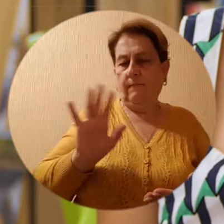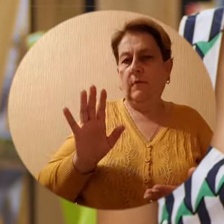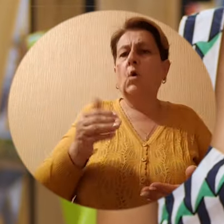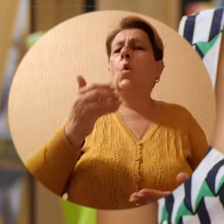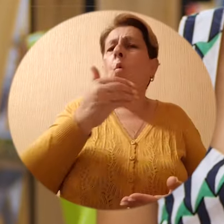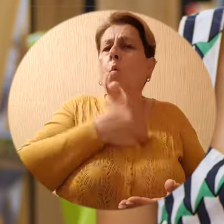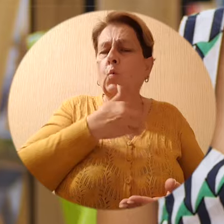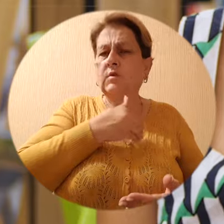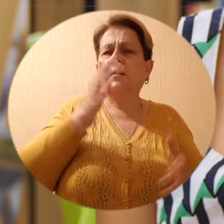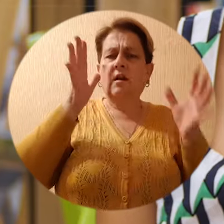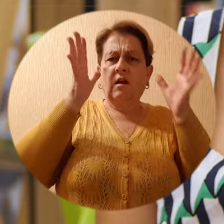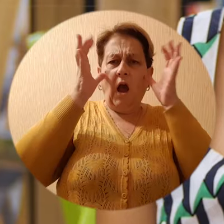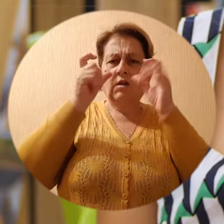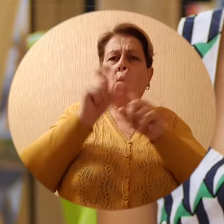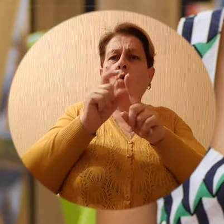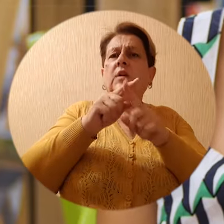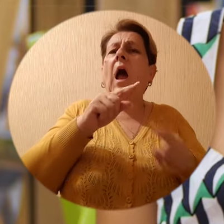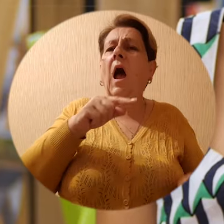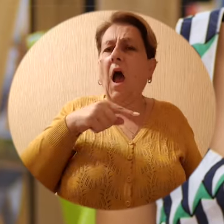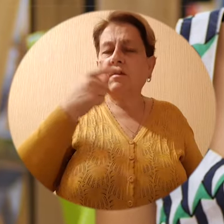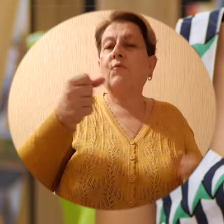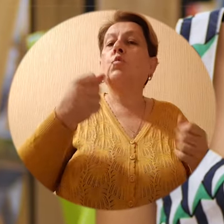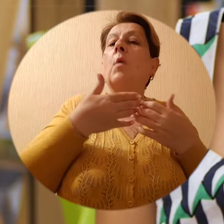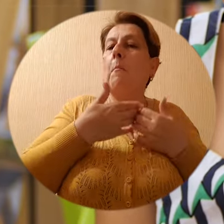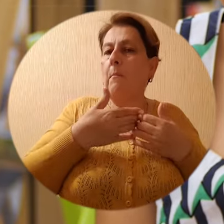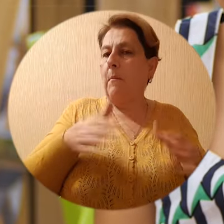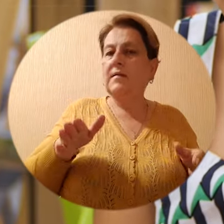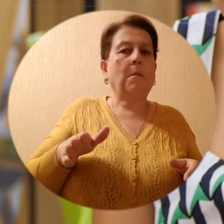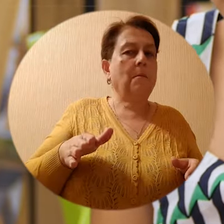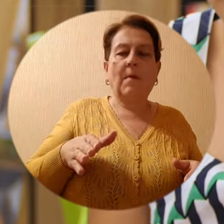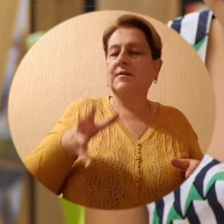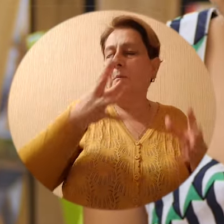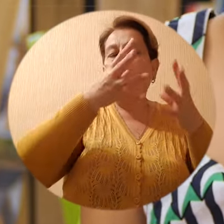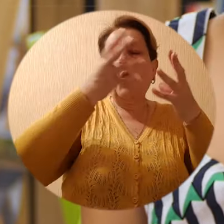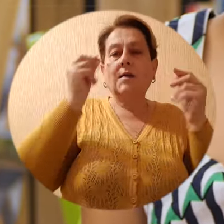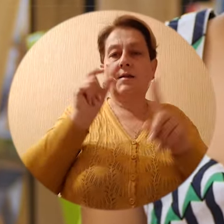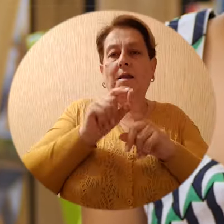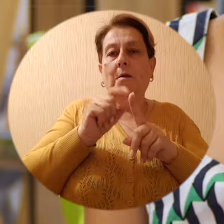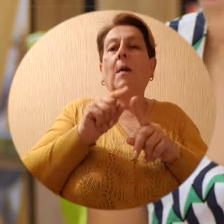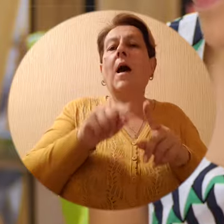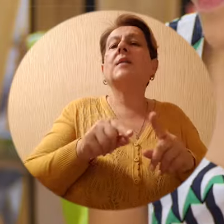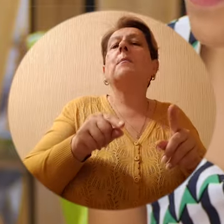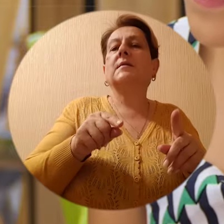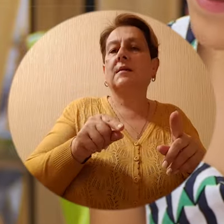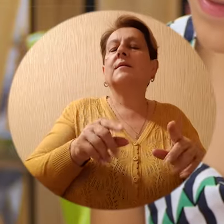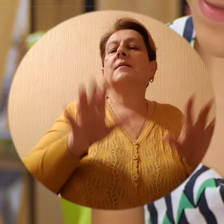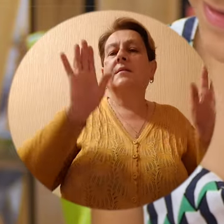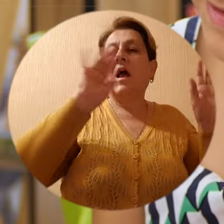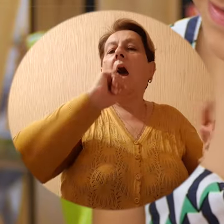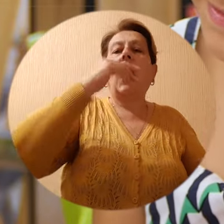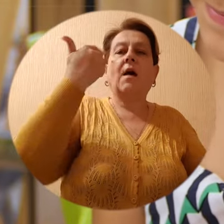չուներ։ Ուզեց կախարդական խոսքերն ասել, որ դուռը բացվի, բայց մոռացել էր։ Այդպես